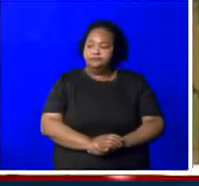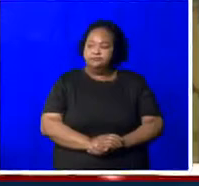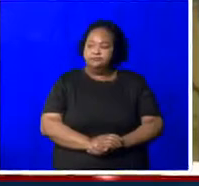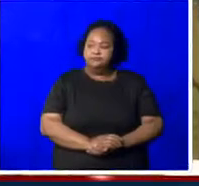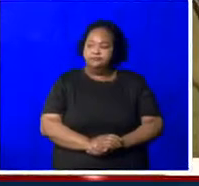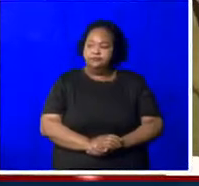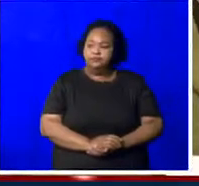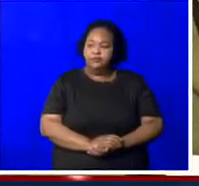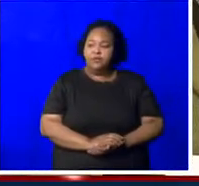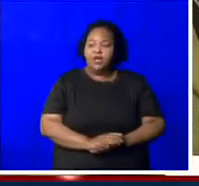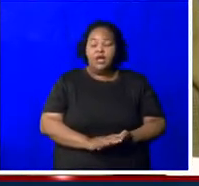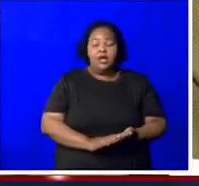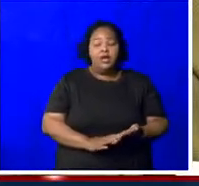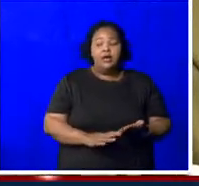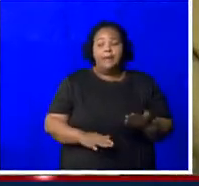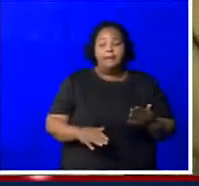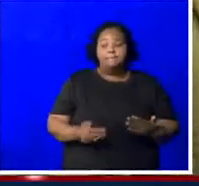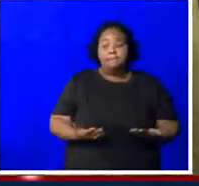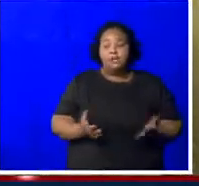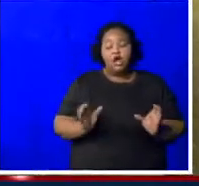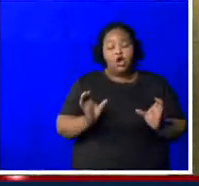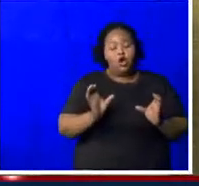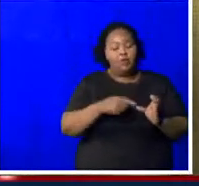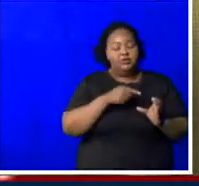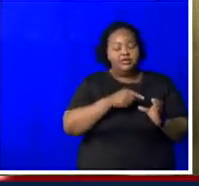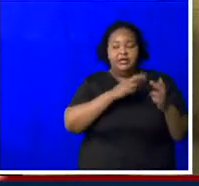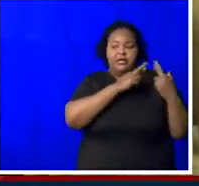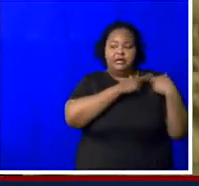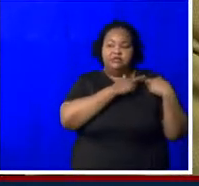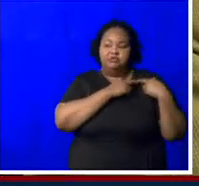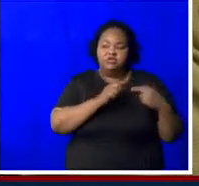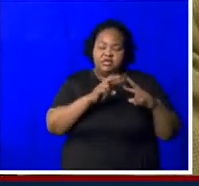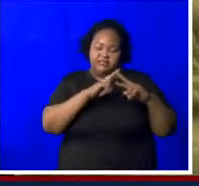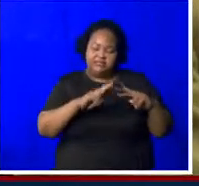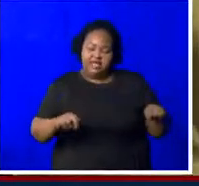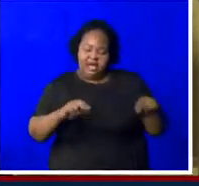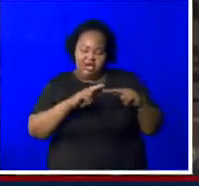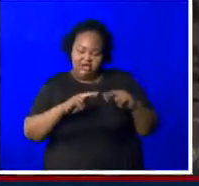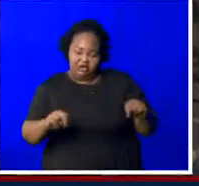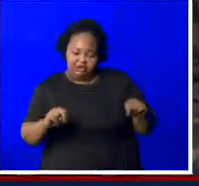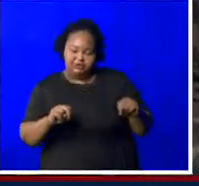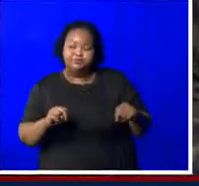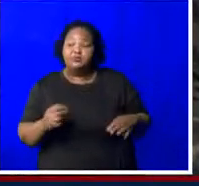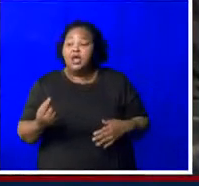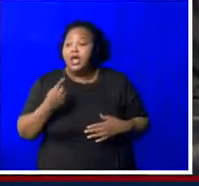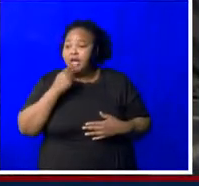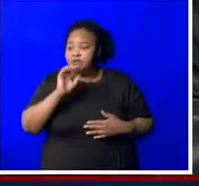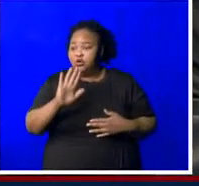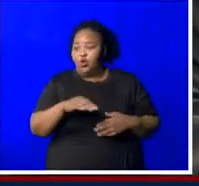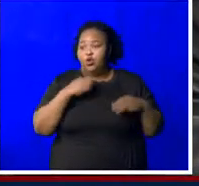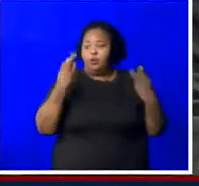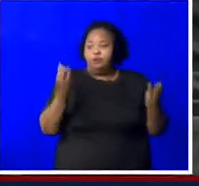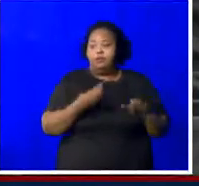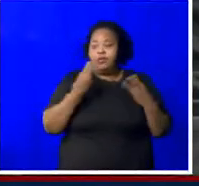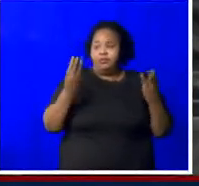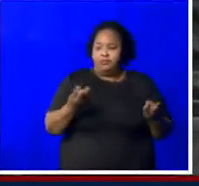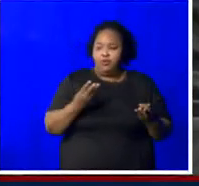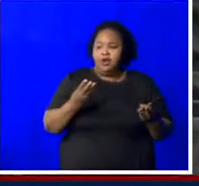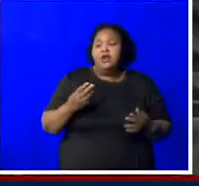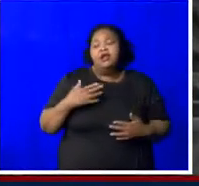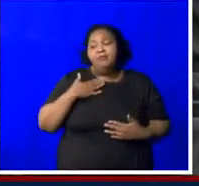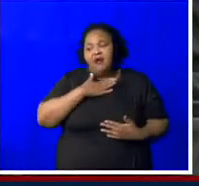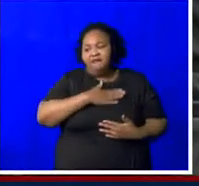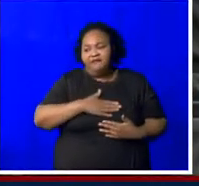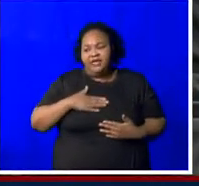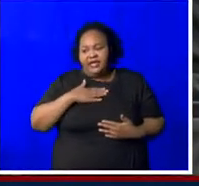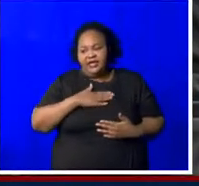dem kumele ukuthi bonke labathinzekakho kulokubanga kwalelifa abavele embikwa lekhomishane kude bathi phendulela ngetinsoro